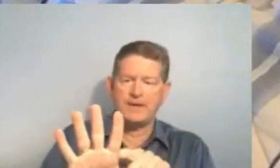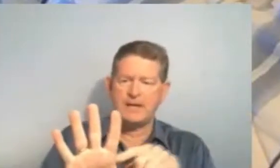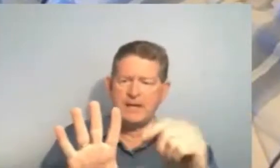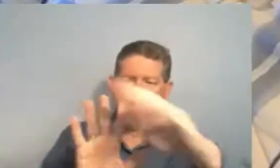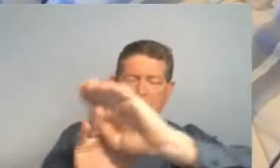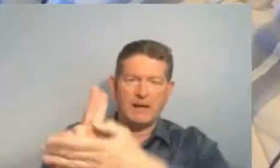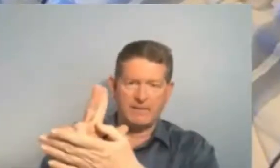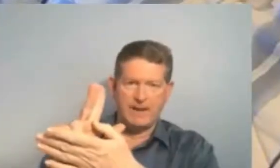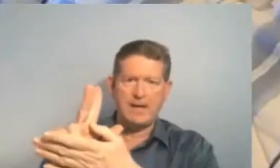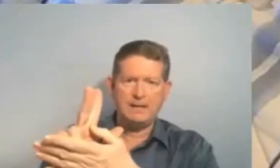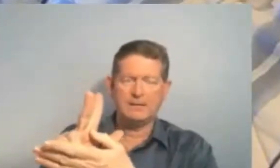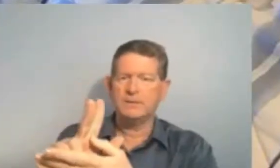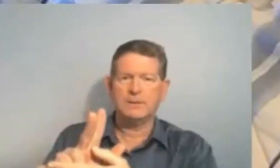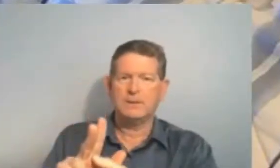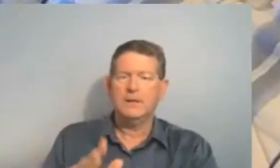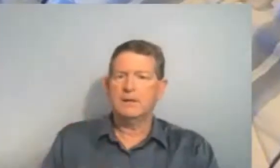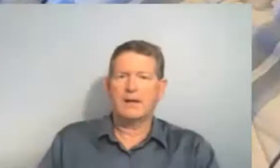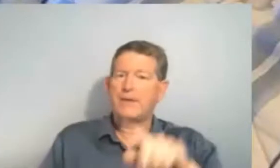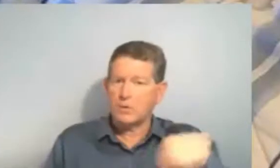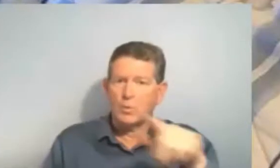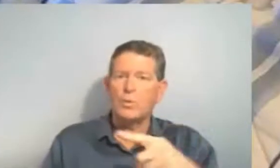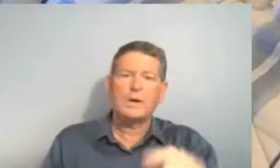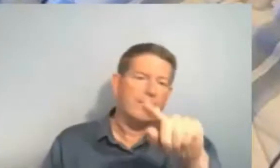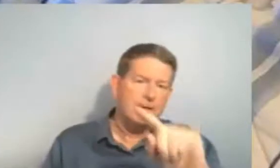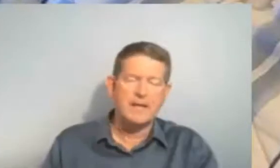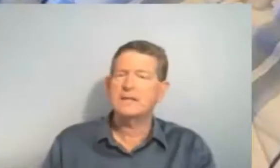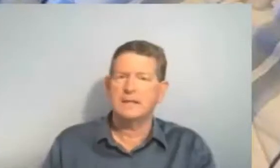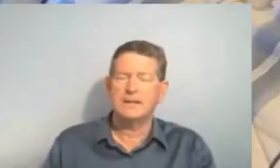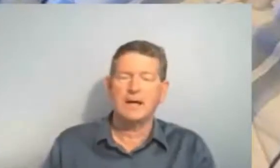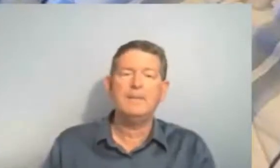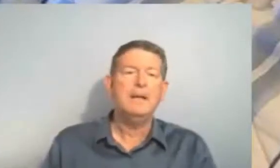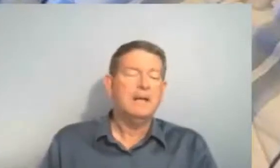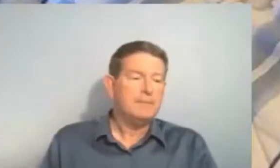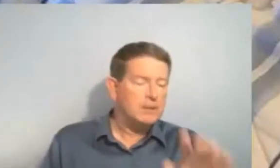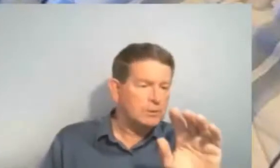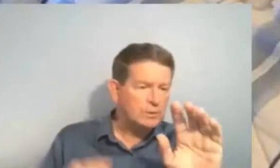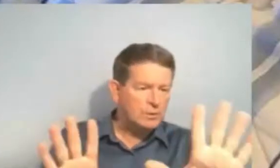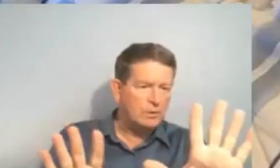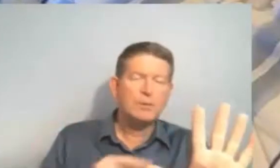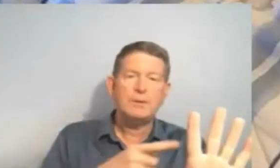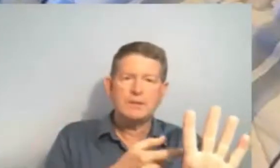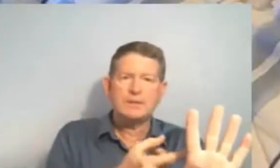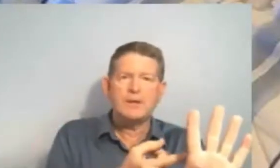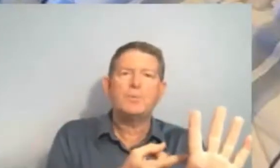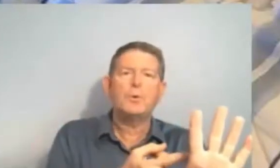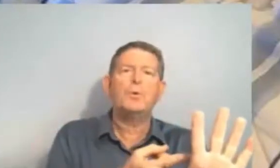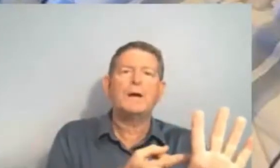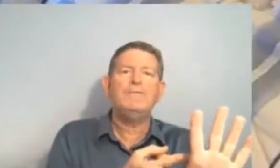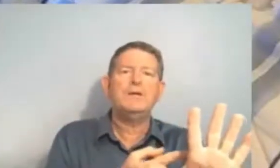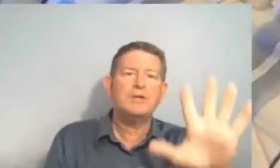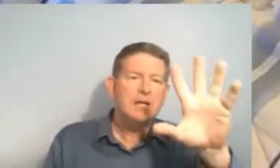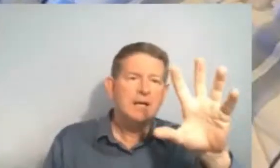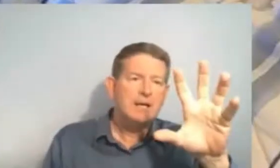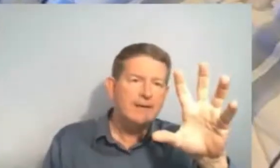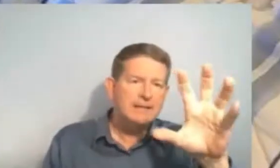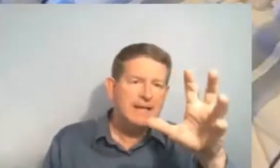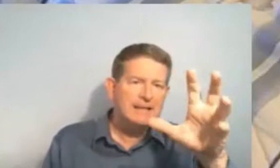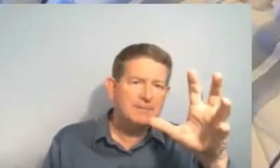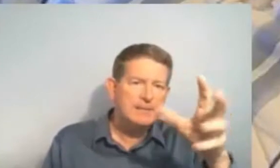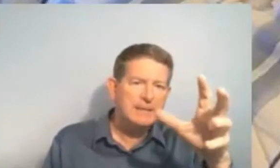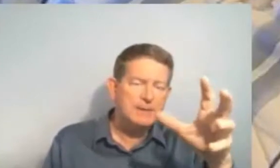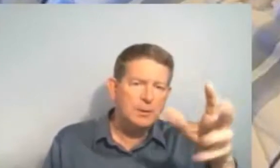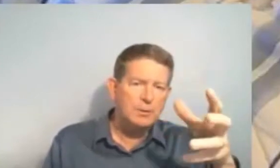verbe, c'est réveiller, réveil, réveillon, réveiller, etc. Mais le se, c'est le pronom réfléchi qui